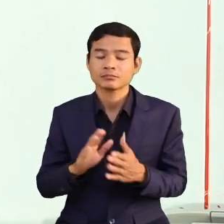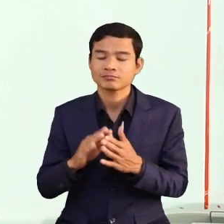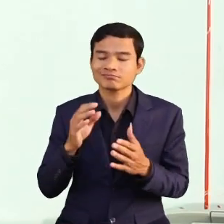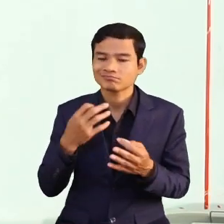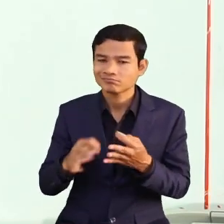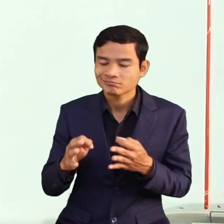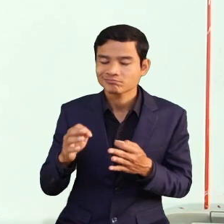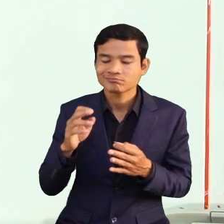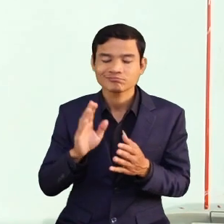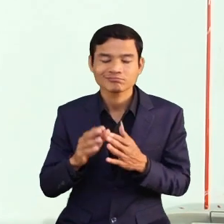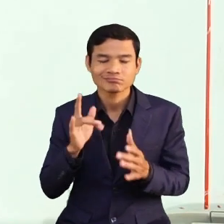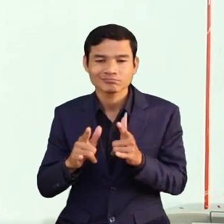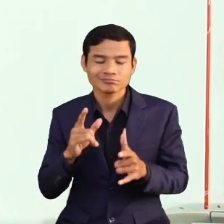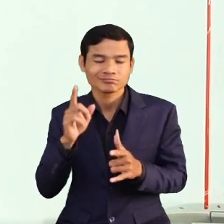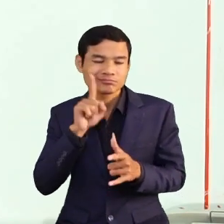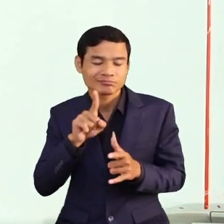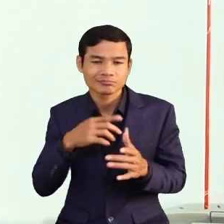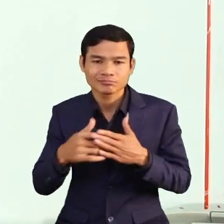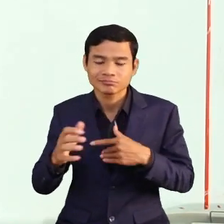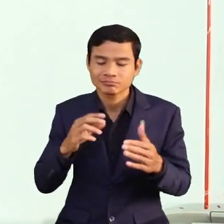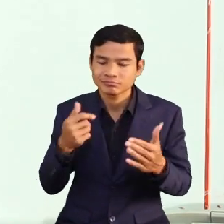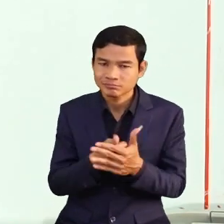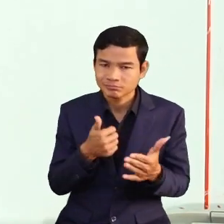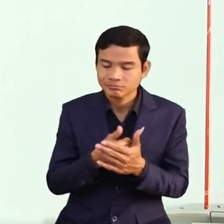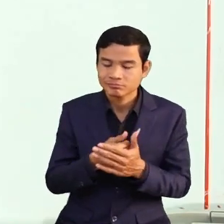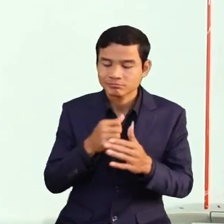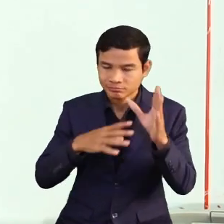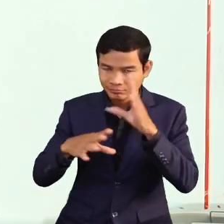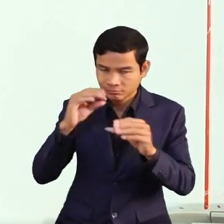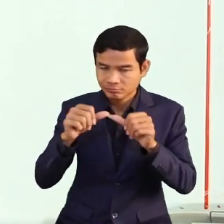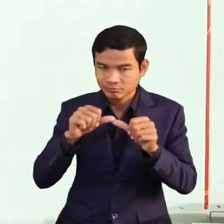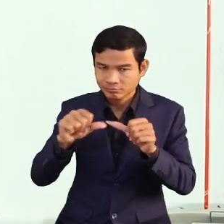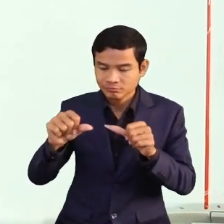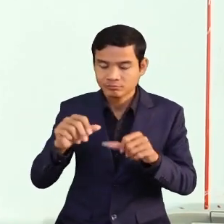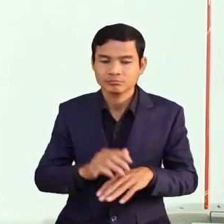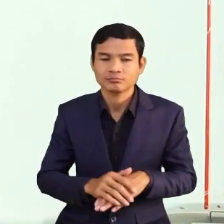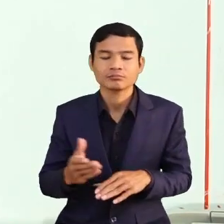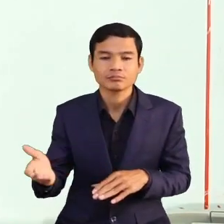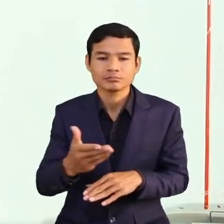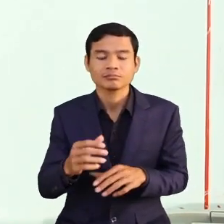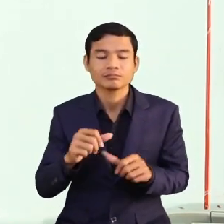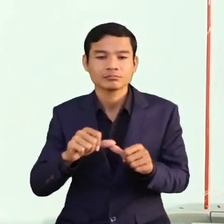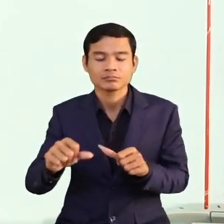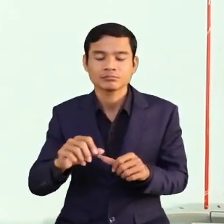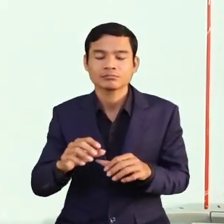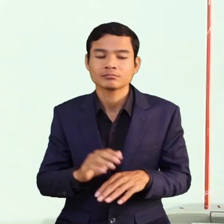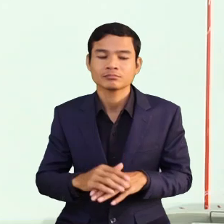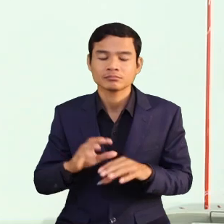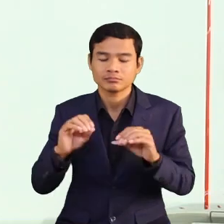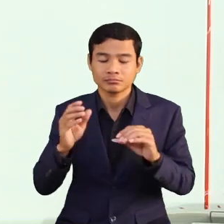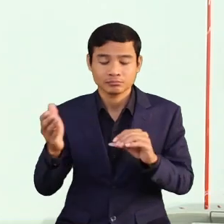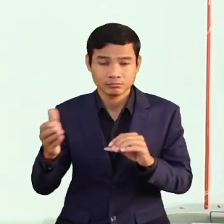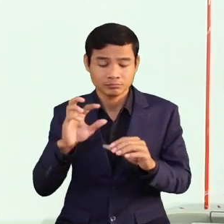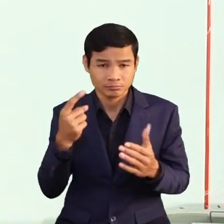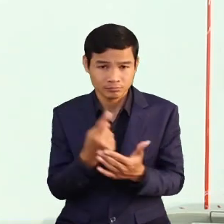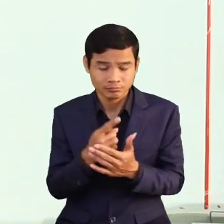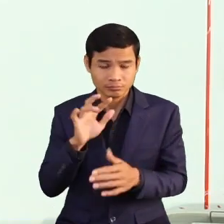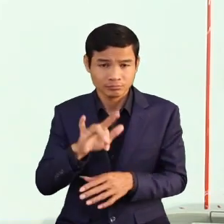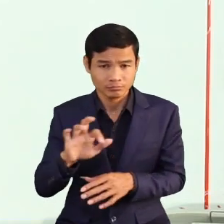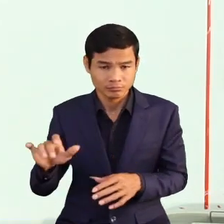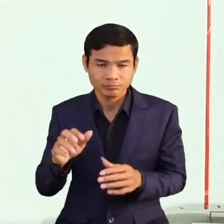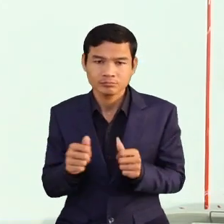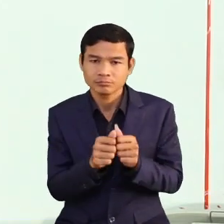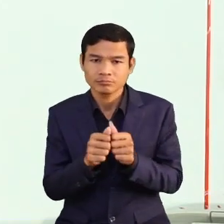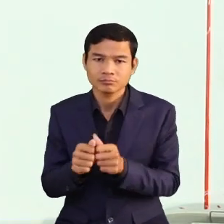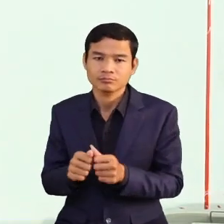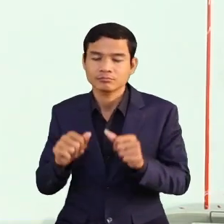trái cha khắc khăn chơi dìm bà khát ăn bàn ta tiết nha, cha ta bạn ta tiệt nấy cha bạn ta bị con mang cho rôm xong bạc cọp ăn chim